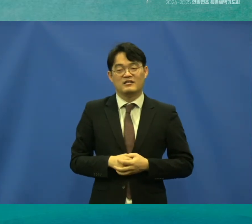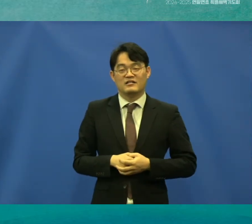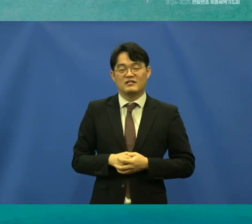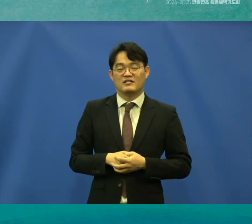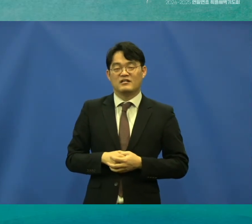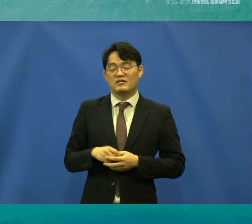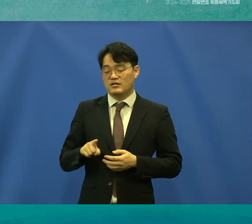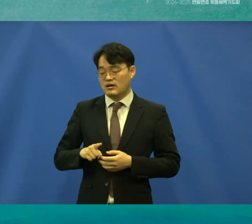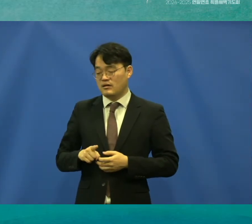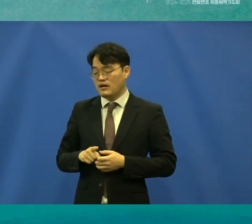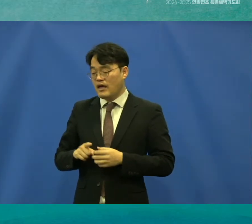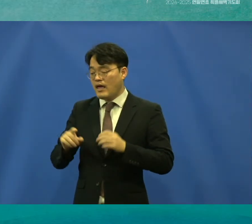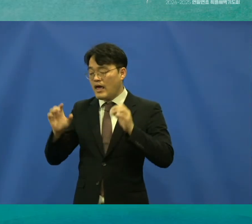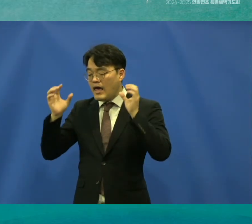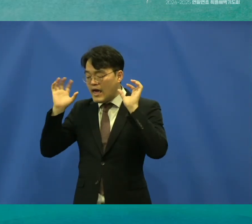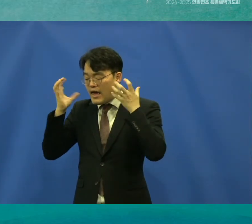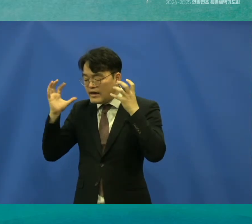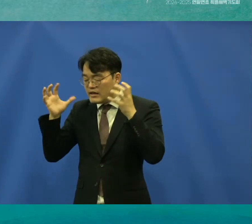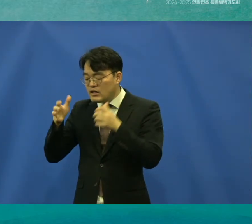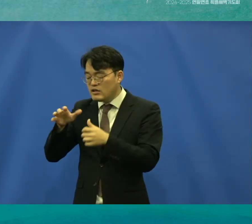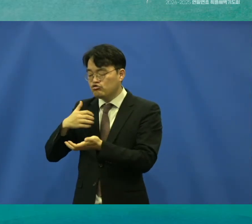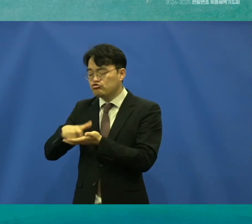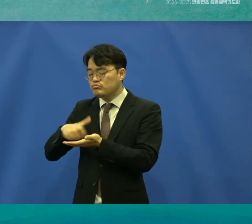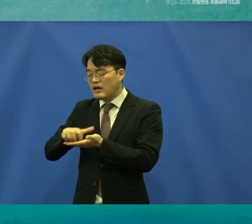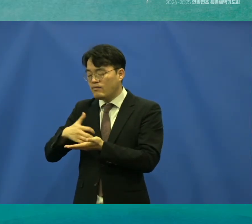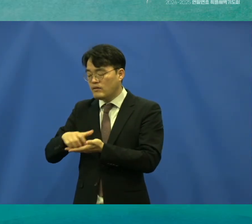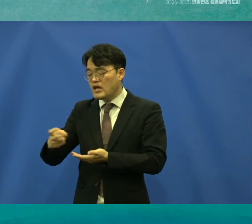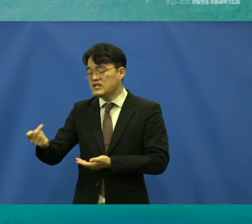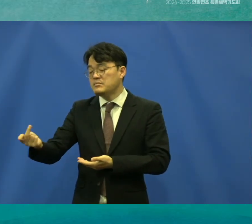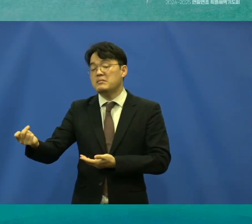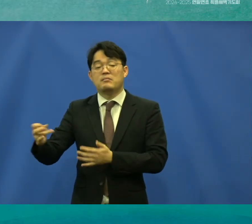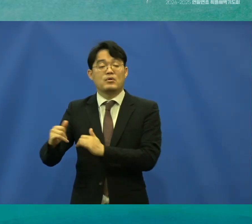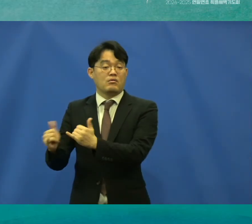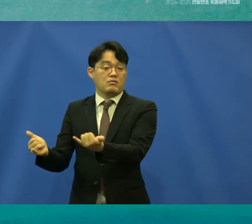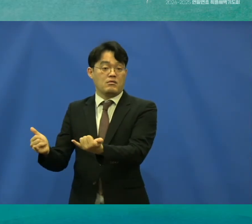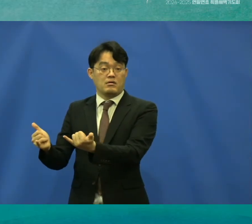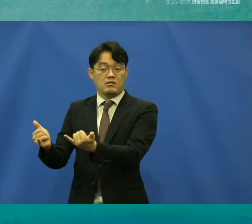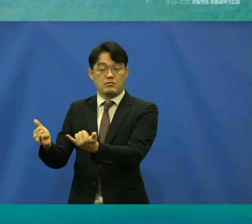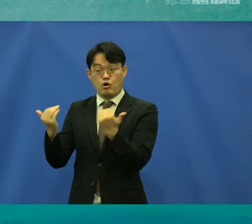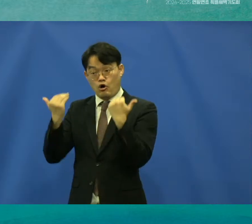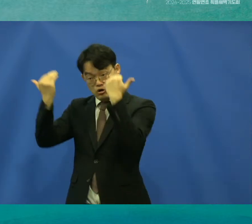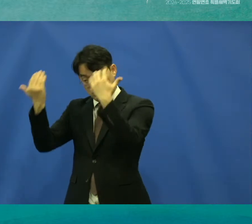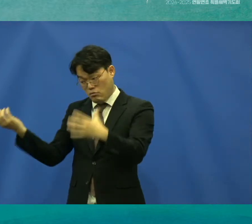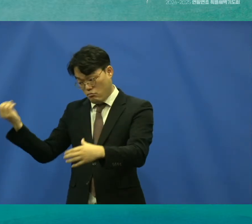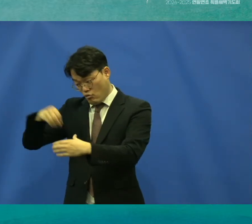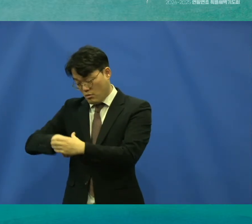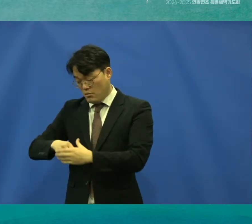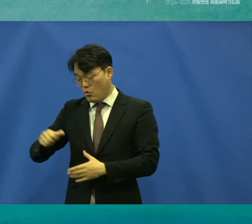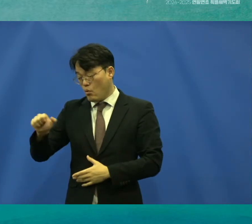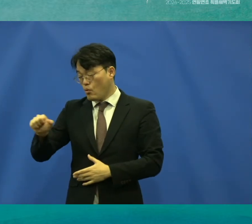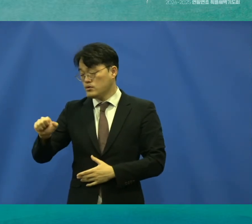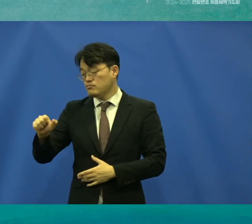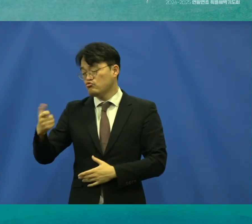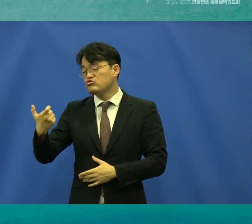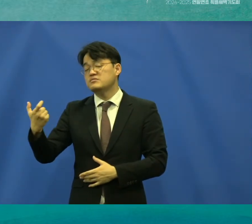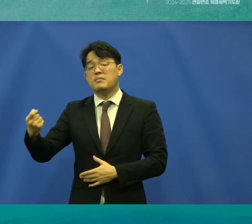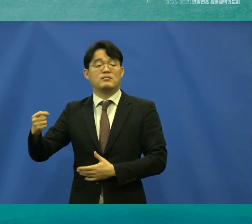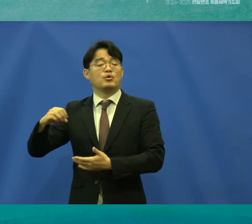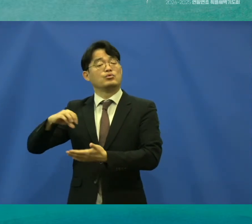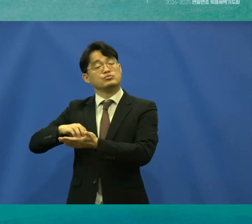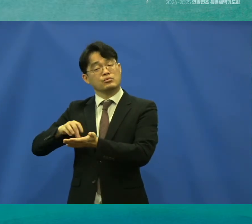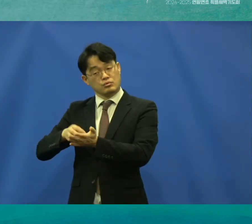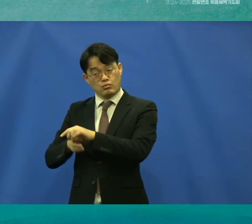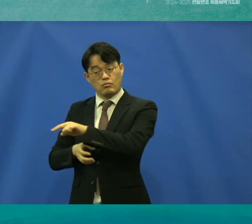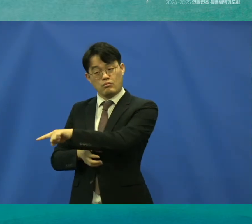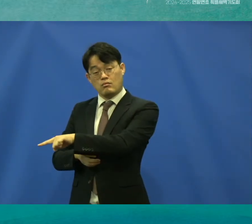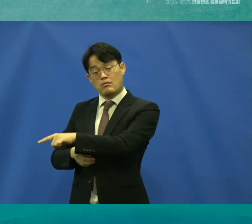60만이 된다고 보는 거예요. 추정하기는. 얼마나 엄청난 영혼입니까? 하나님이 그들을